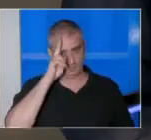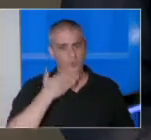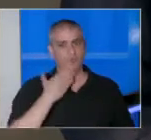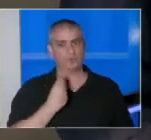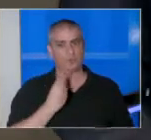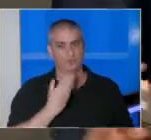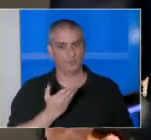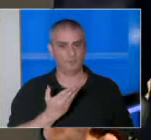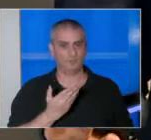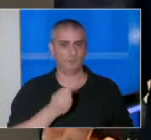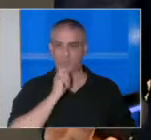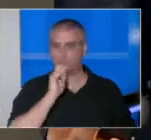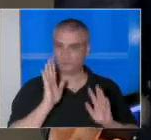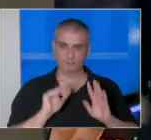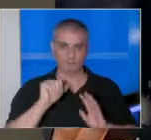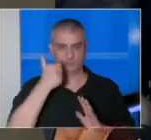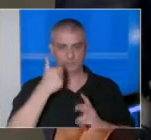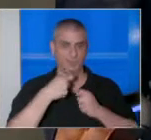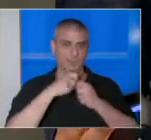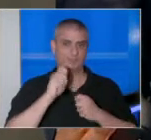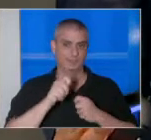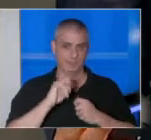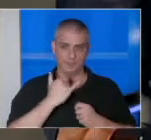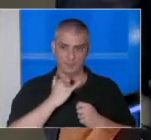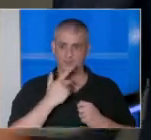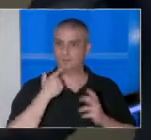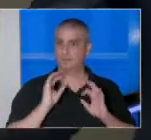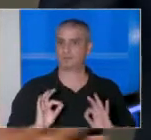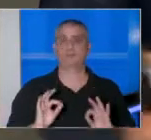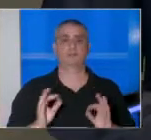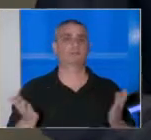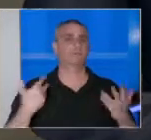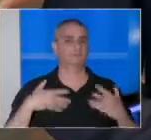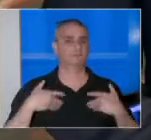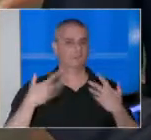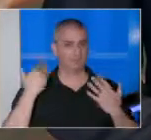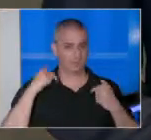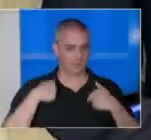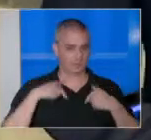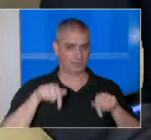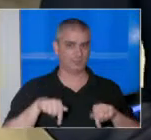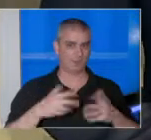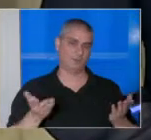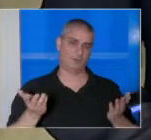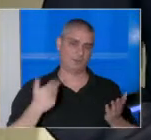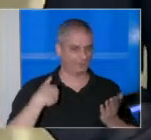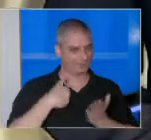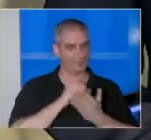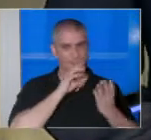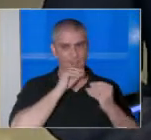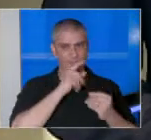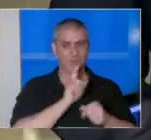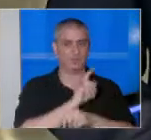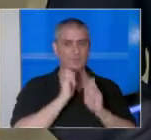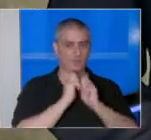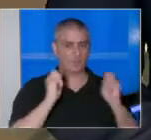מהליכוד, תודה רבה לך. תודה רבה לך. טלוויזיוני ראשון כחברת כנסת, נכון? אמת. אז אנחנו שמחים שזה נעשה כאן אצלנו, ואנחנו עוד נמשיך לדבר,